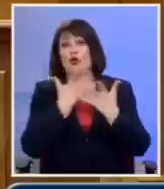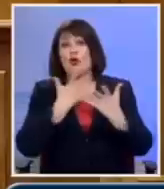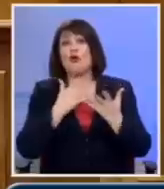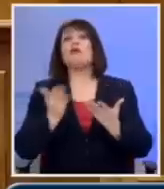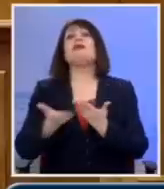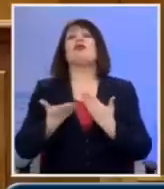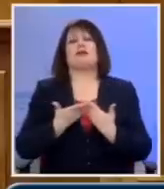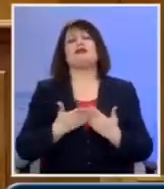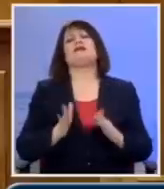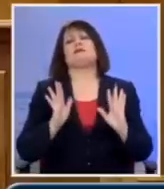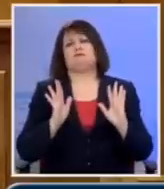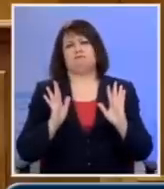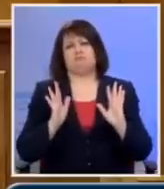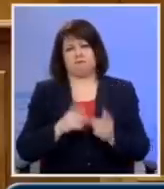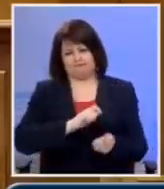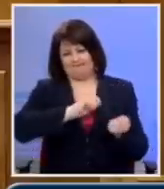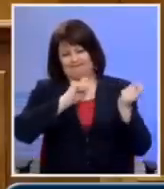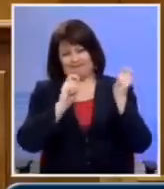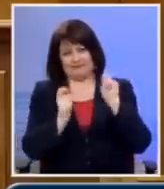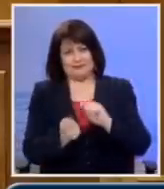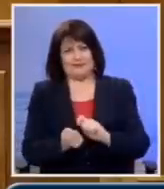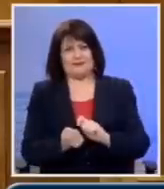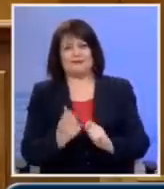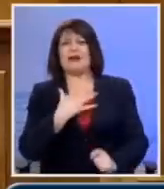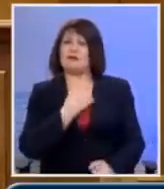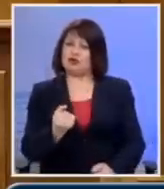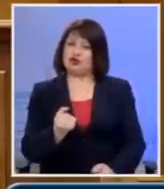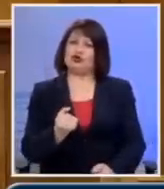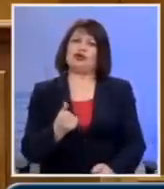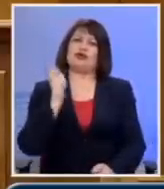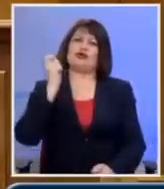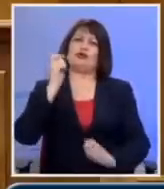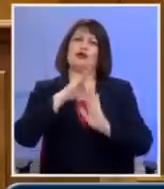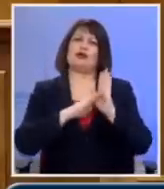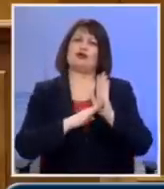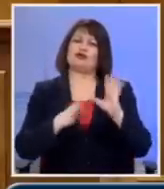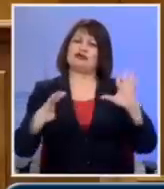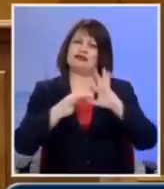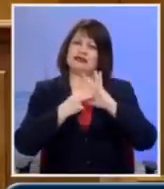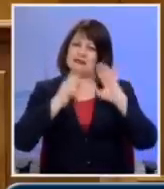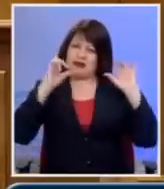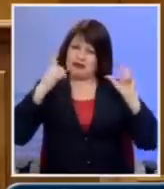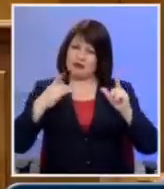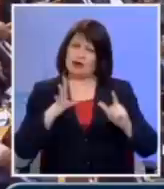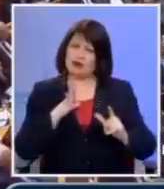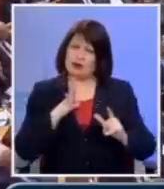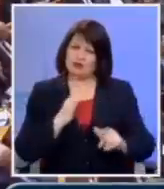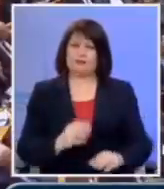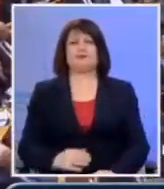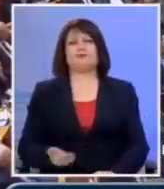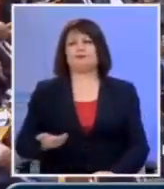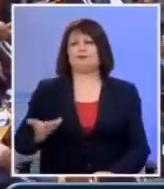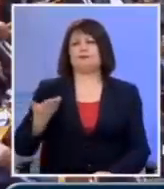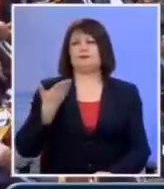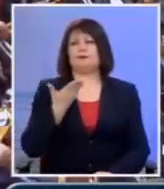βοηθήσει στην αποκατάσταση της εμπιστοσύνης στο πολιτικό σύστημα και τη δημοκρατία. Μια πρόταση που